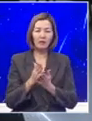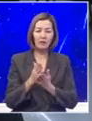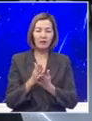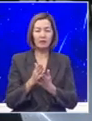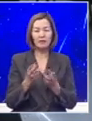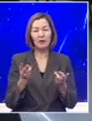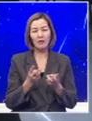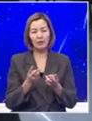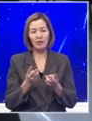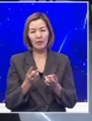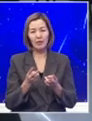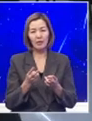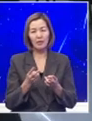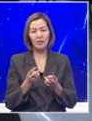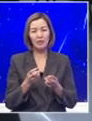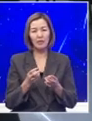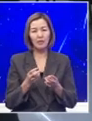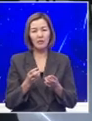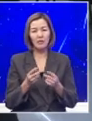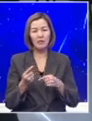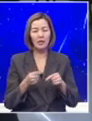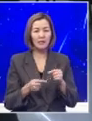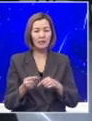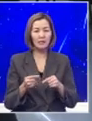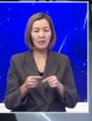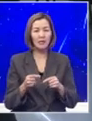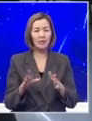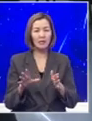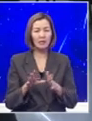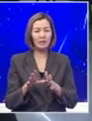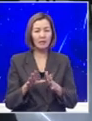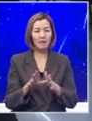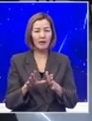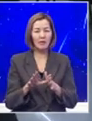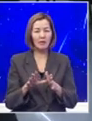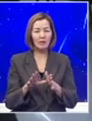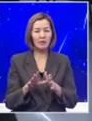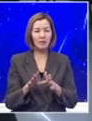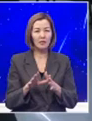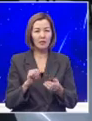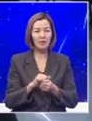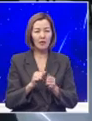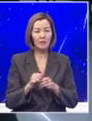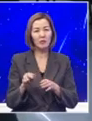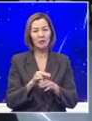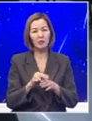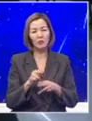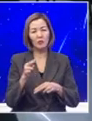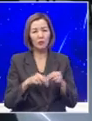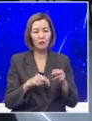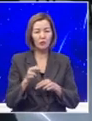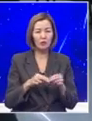агрономдар қажет болып тұр, және кәсіпкерлерге сварщик ретінде, және каменщик ретінде, және құрылыс